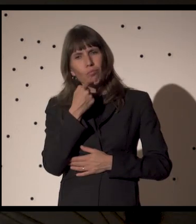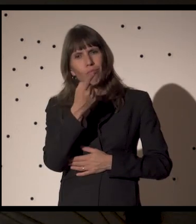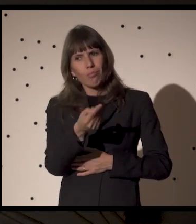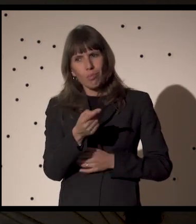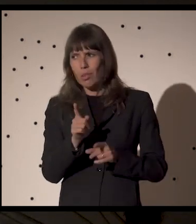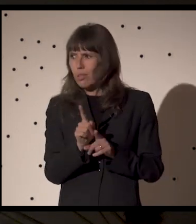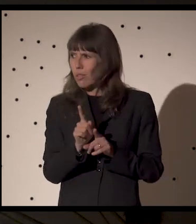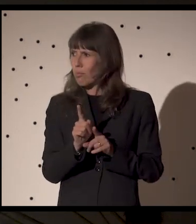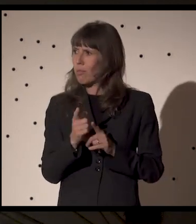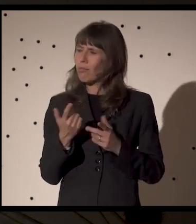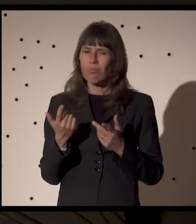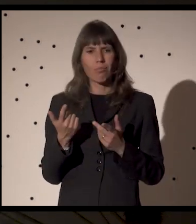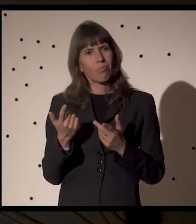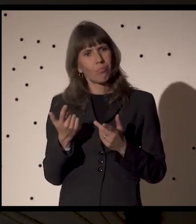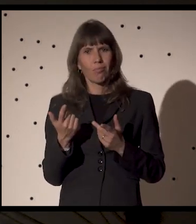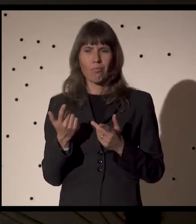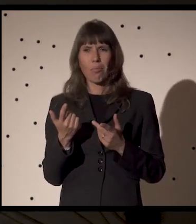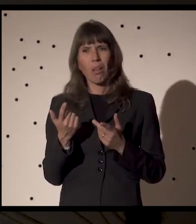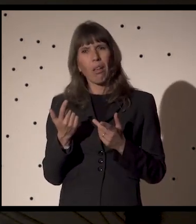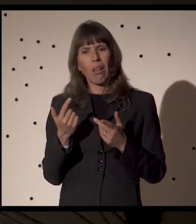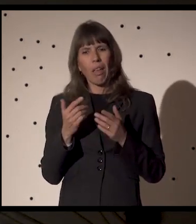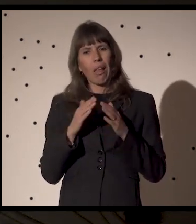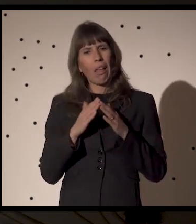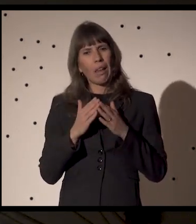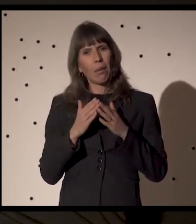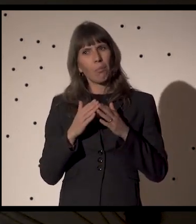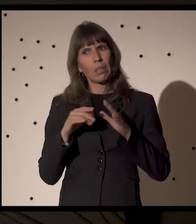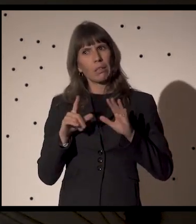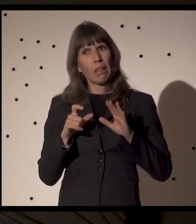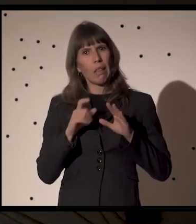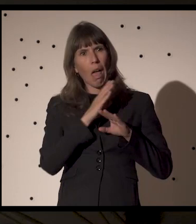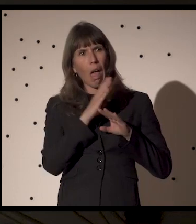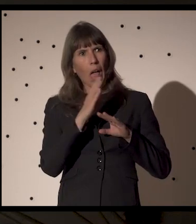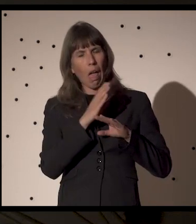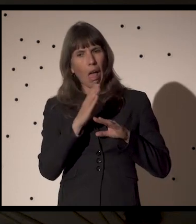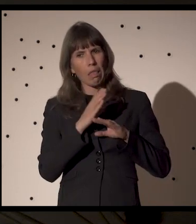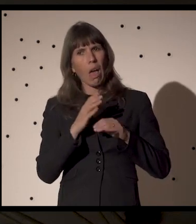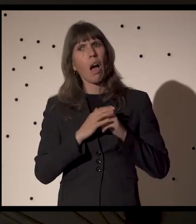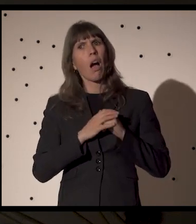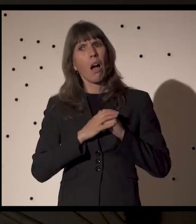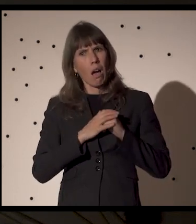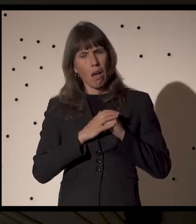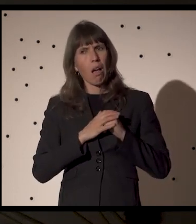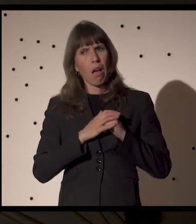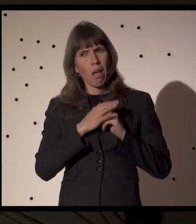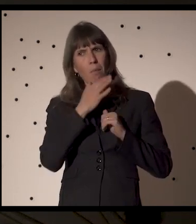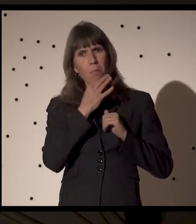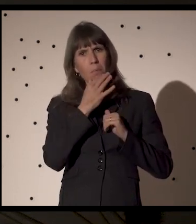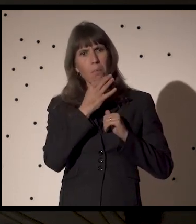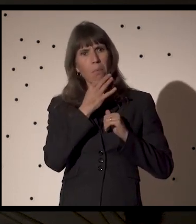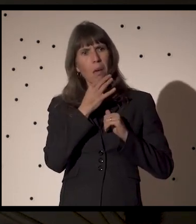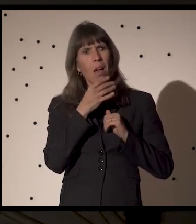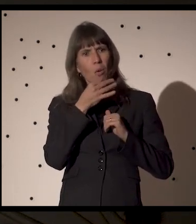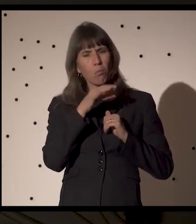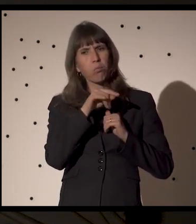e di diciamo della biblioteca che riesce veramente a collegare in modo molto